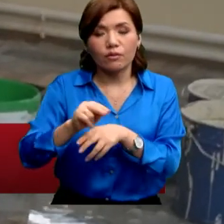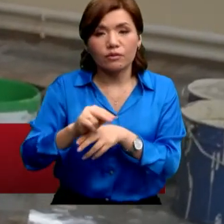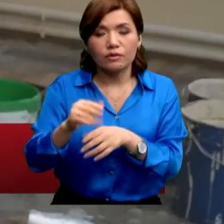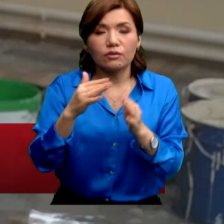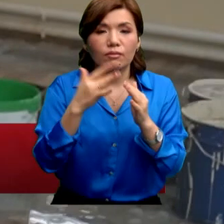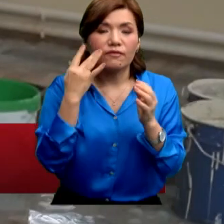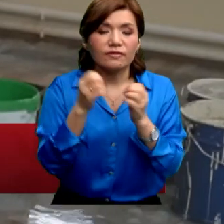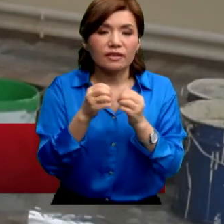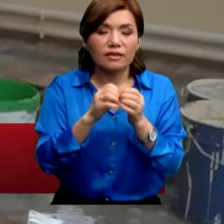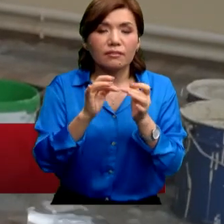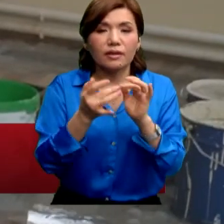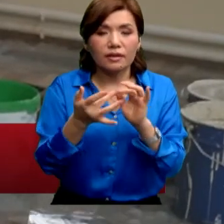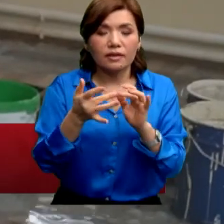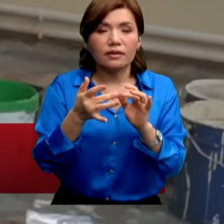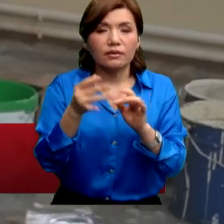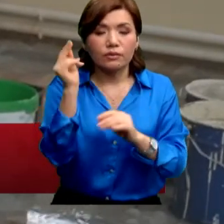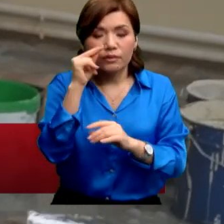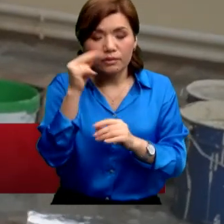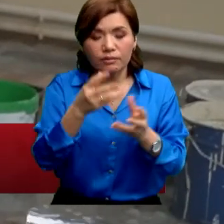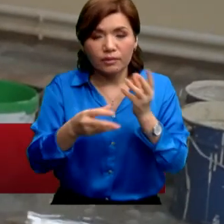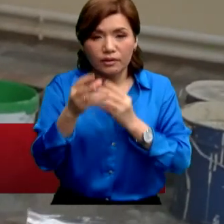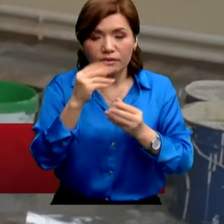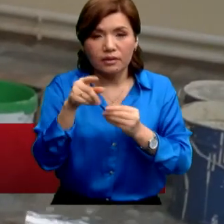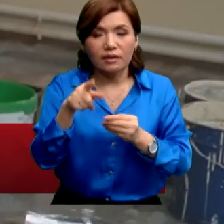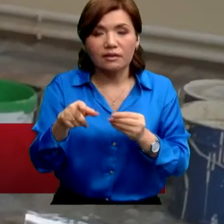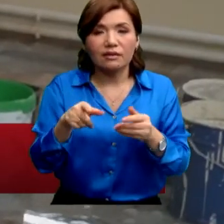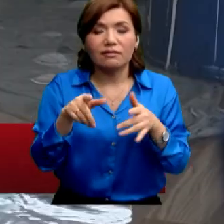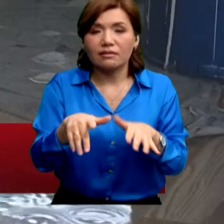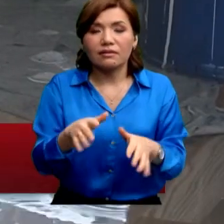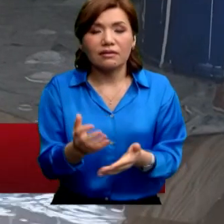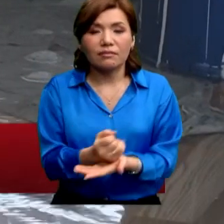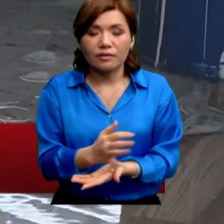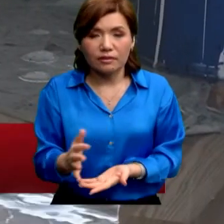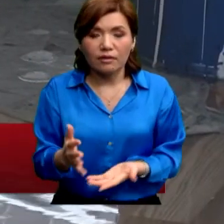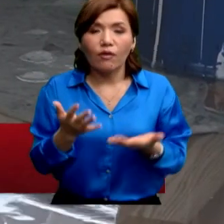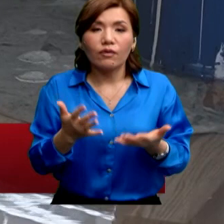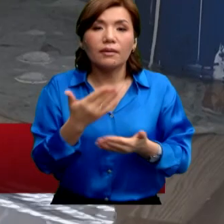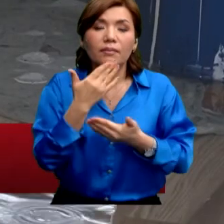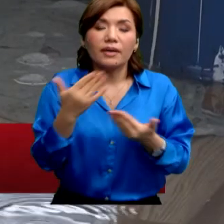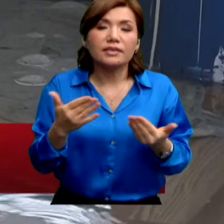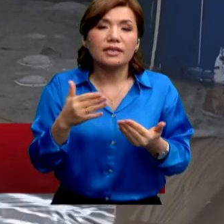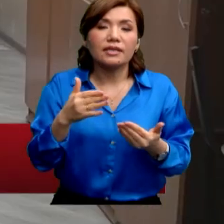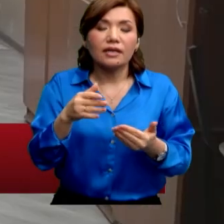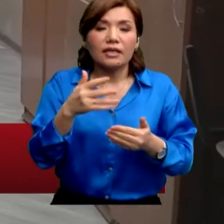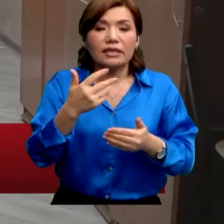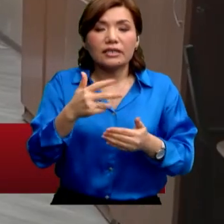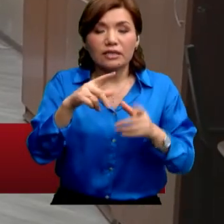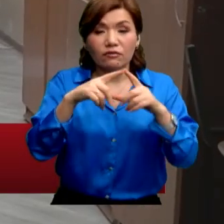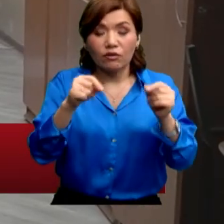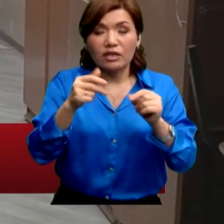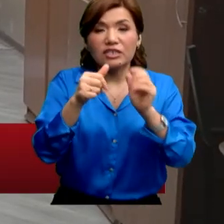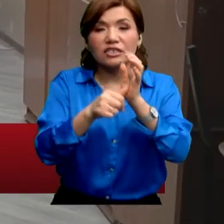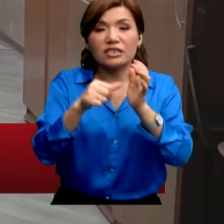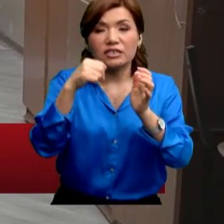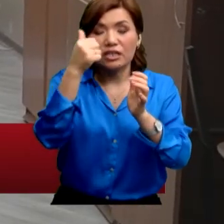сидят по телефону, по интернету все это дело, уроки получают. Но это не дело, так не пойдет. Последний раз ремонт в 30-й школе делали 6 лет